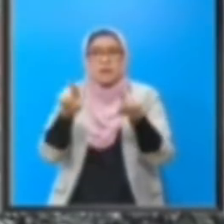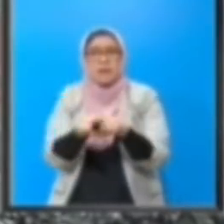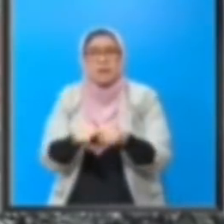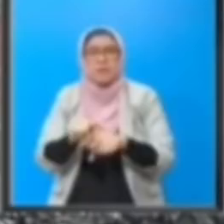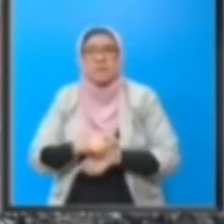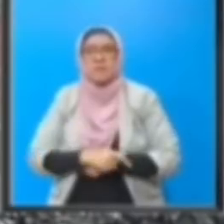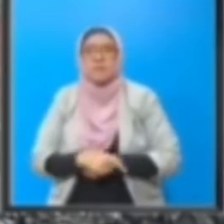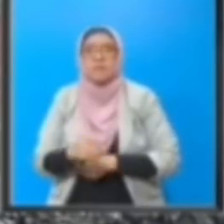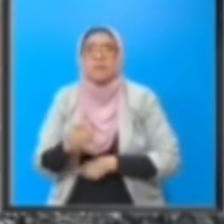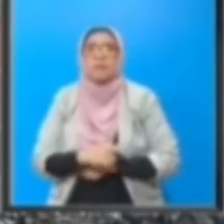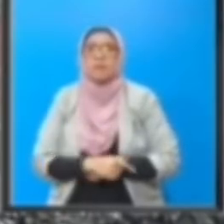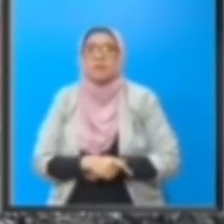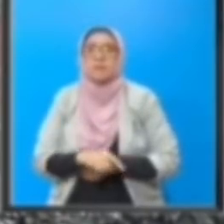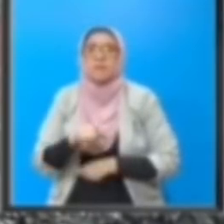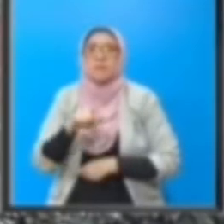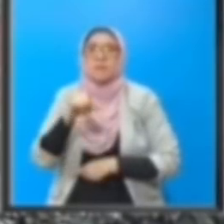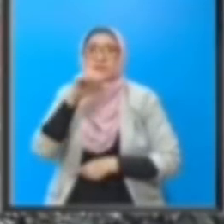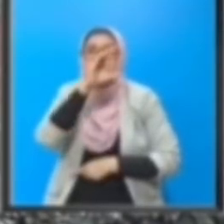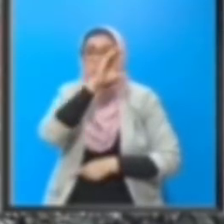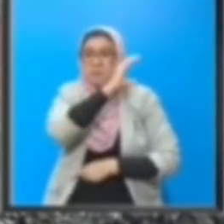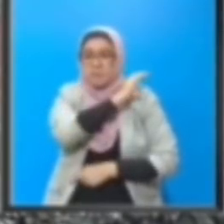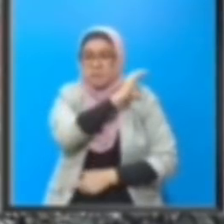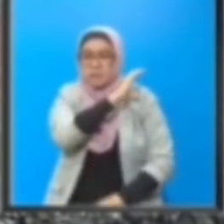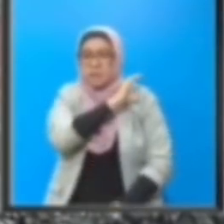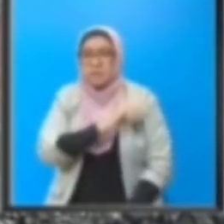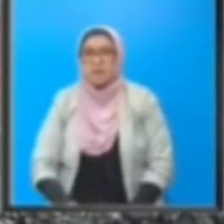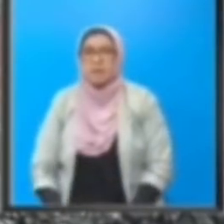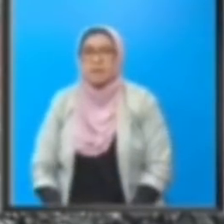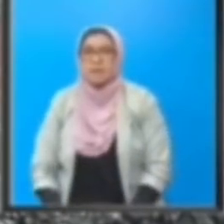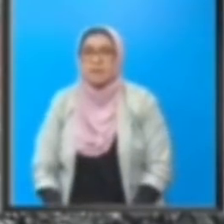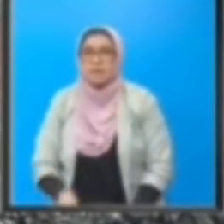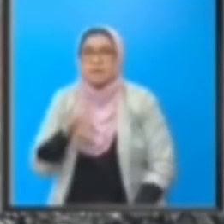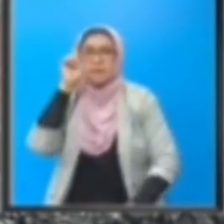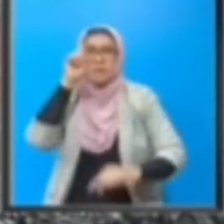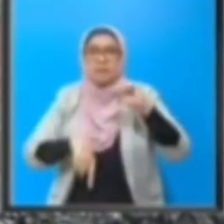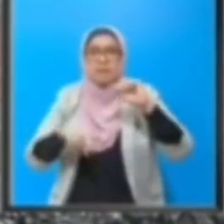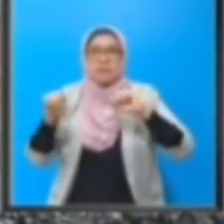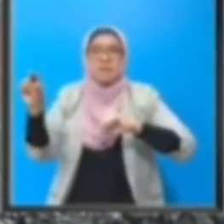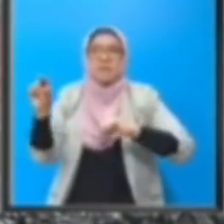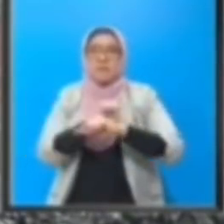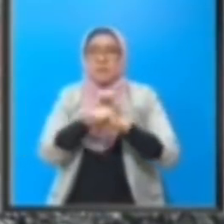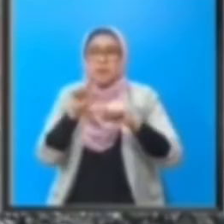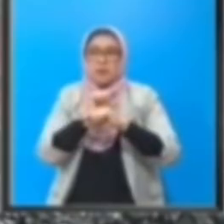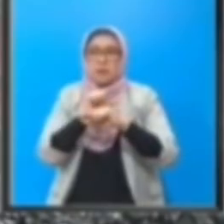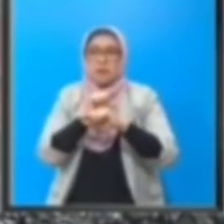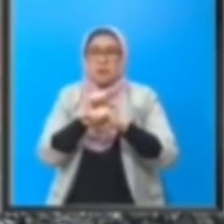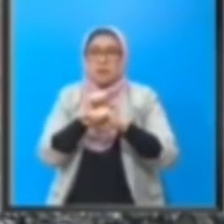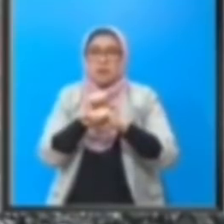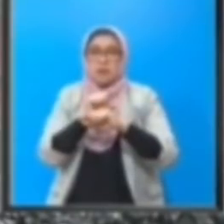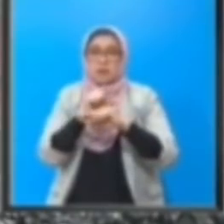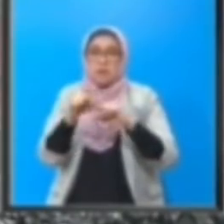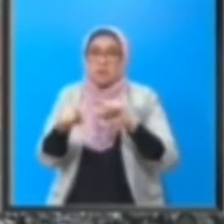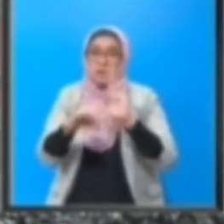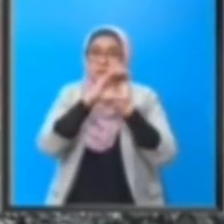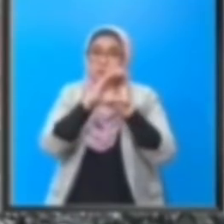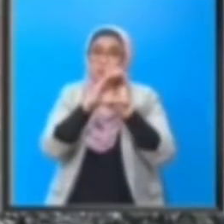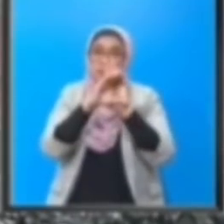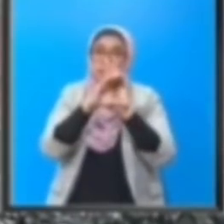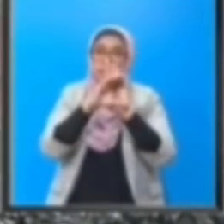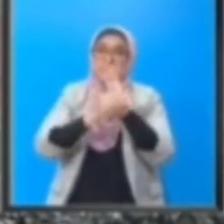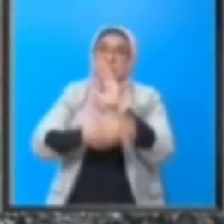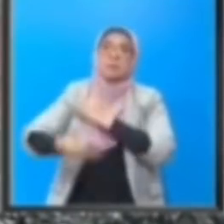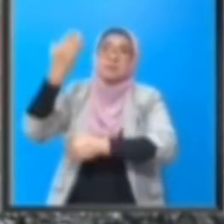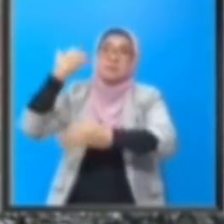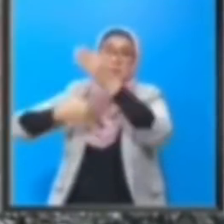Baik. Tuan Yang Dipertua, tidak boleh menggunakan presiden yang lepas kerana ketika